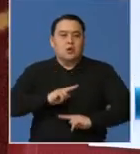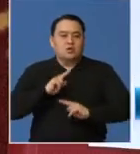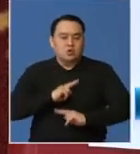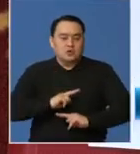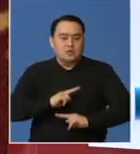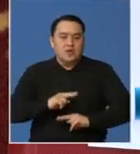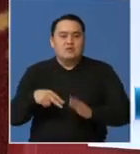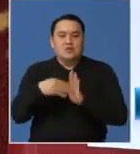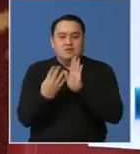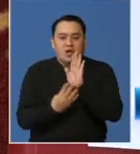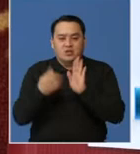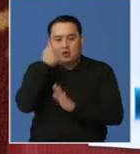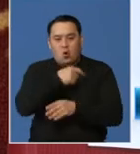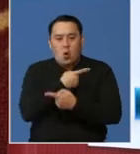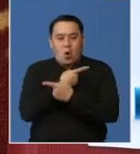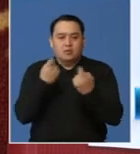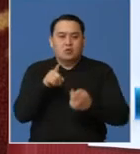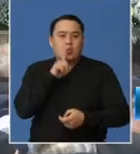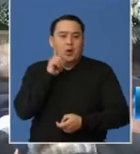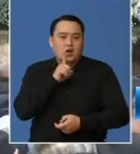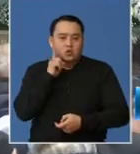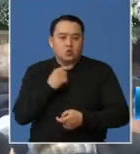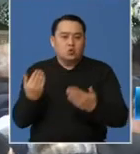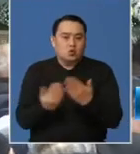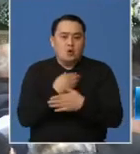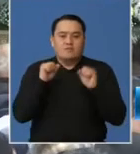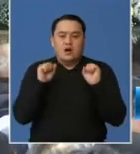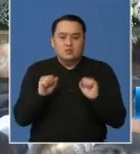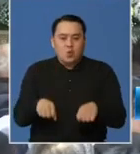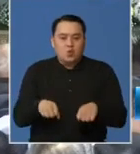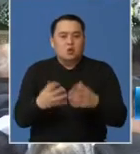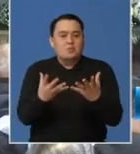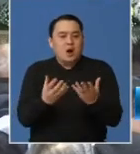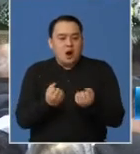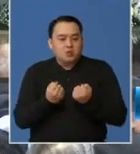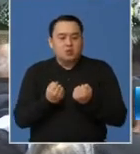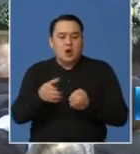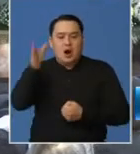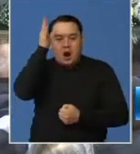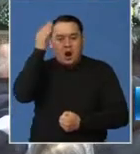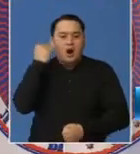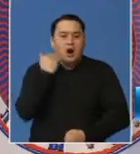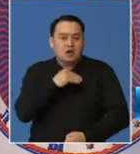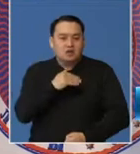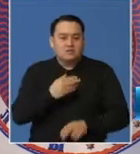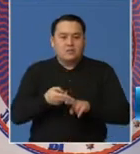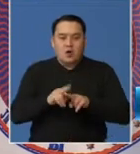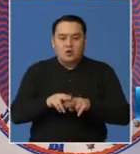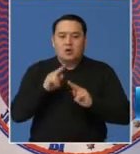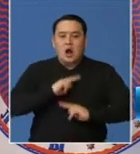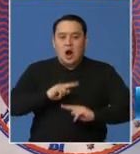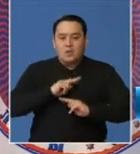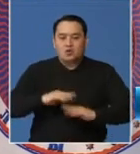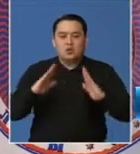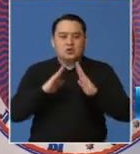партнерства. 2019 объявлен годом молодежи. Это новые возможности в получении доступного и качественного образования, работы